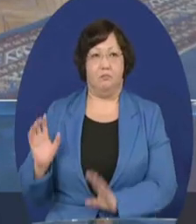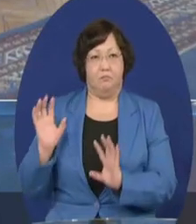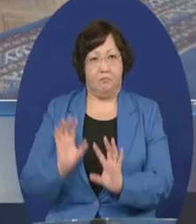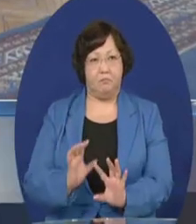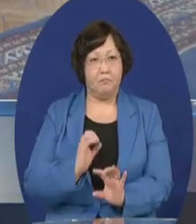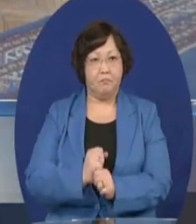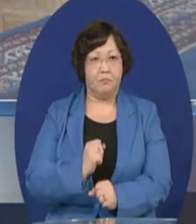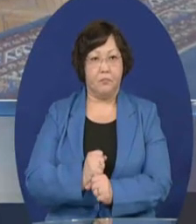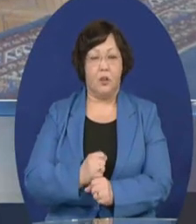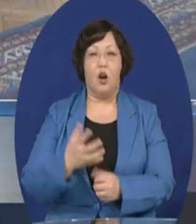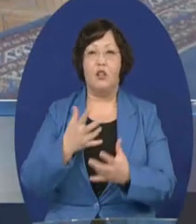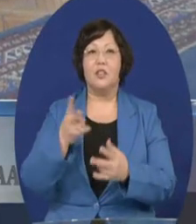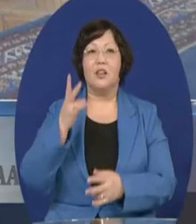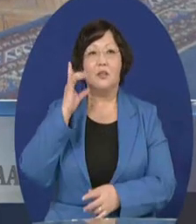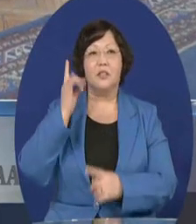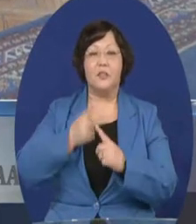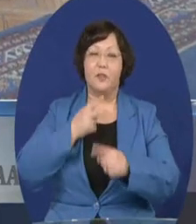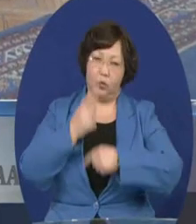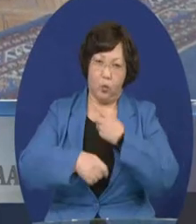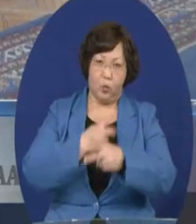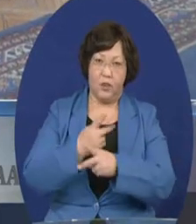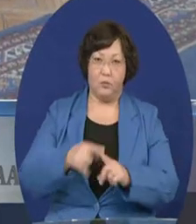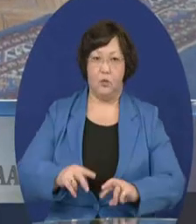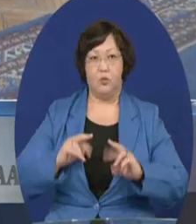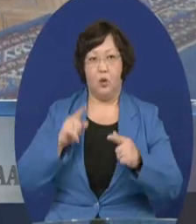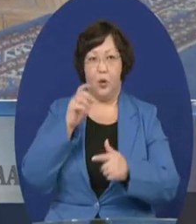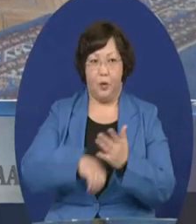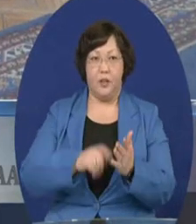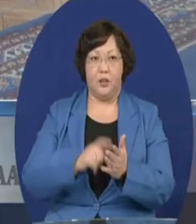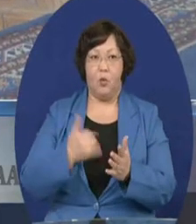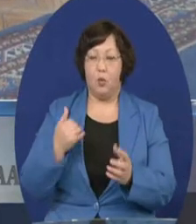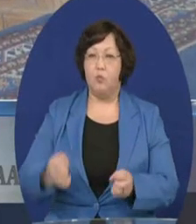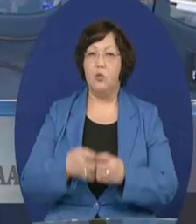Олон нийтийн радио телевизийн тухай хуульд нэмэлт өөрчлөлт оруулах хэрэгтэй байгааг уран бүтээлчид хүсэж байна.